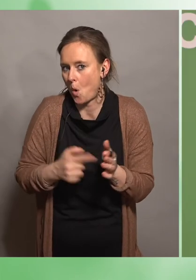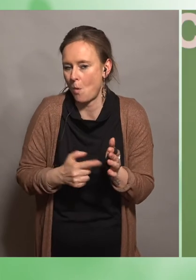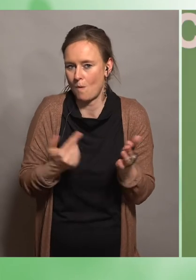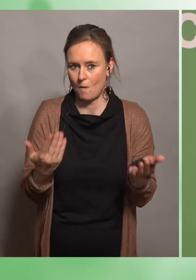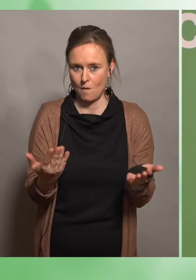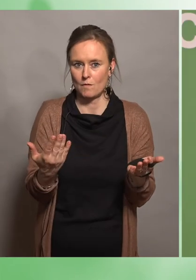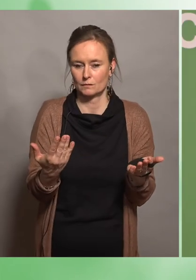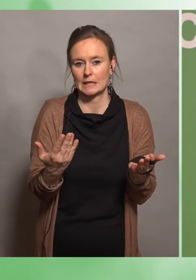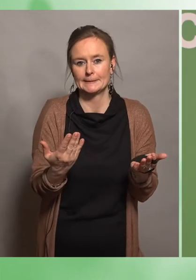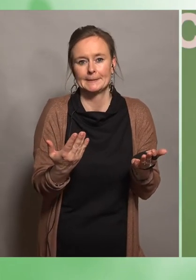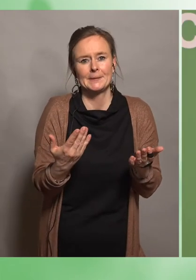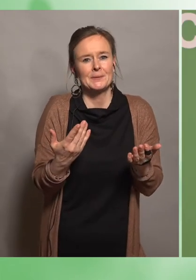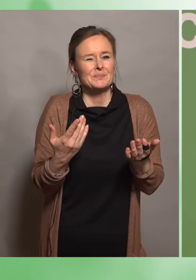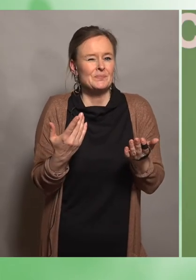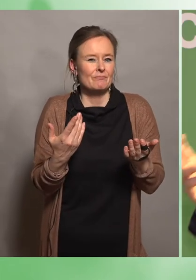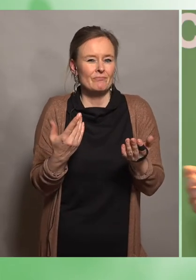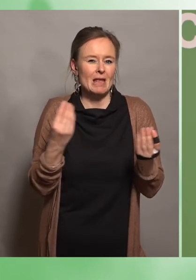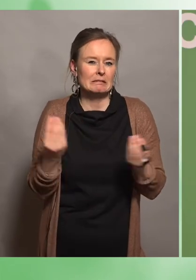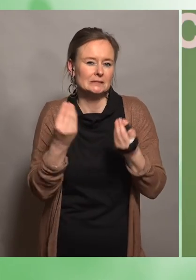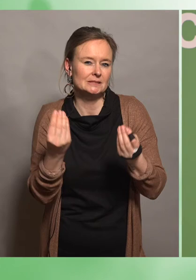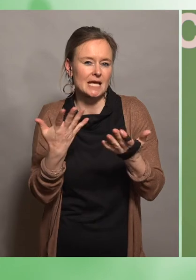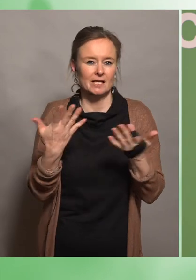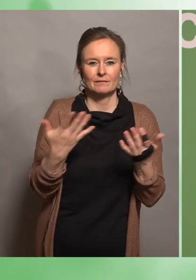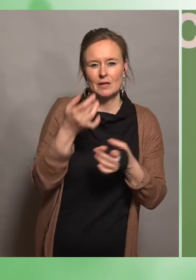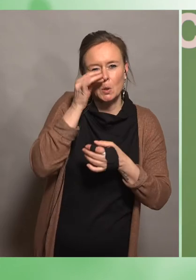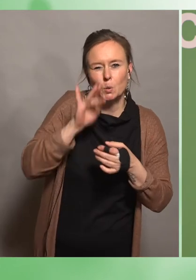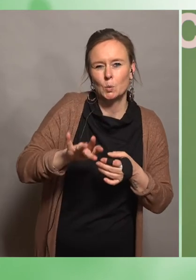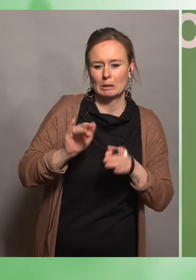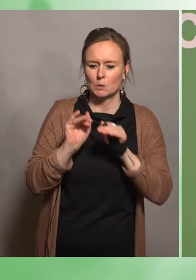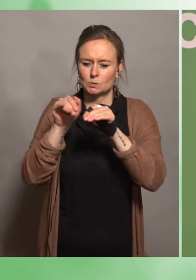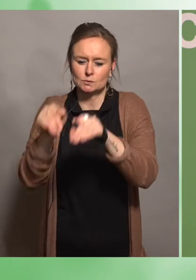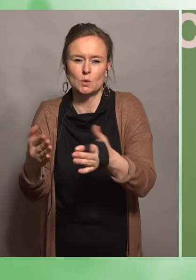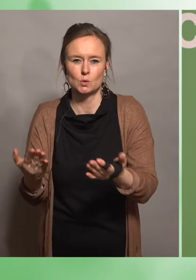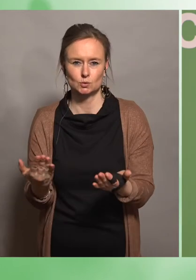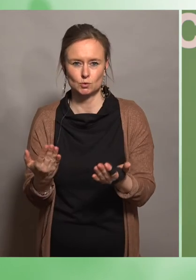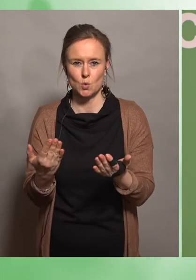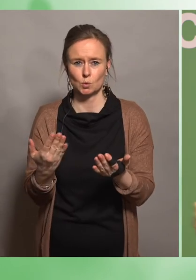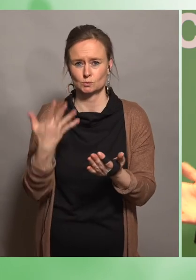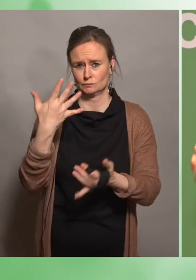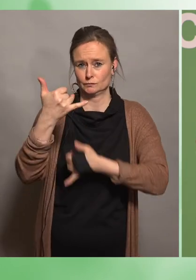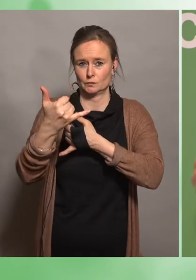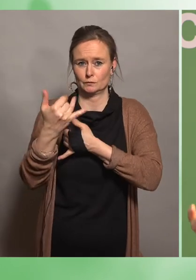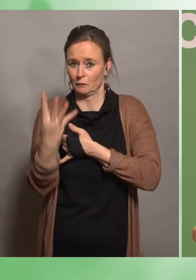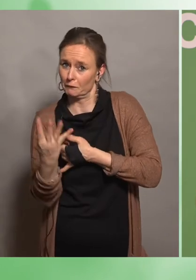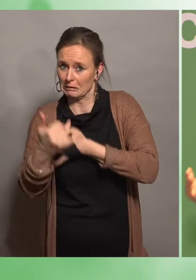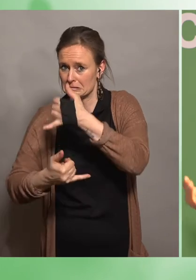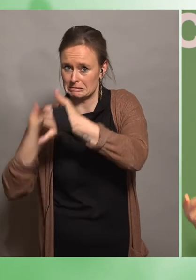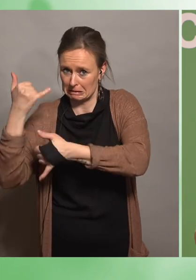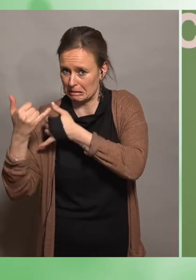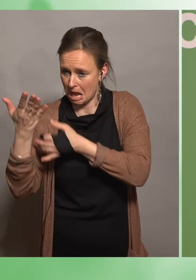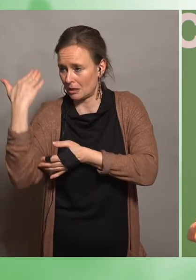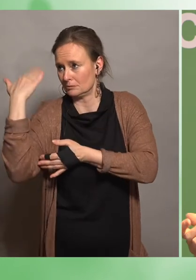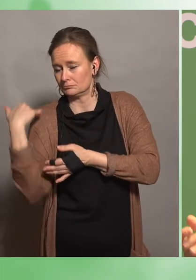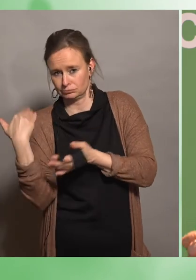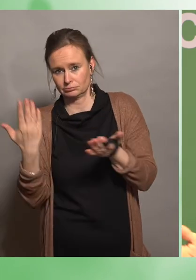wir haben ja Dinge wie Mythen des Kündigungsschutzes, den es vor 45 Jahren gab, seit 2011, also